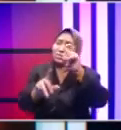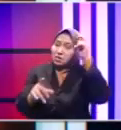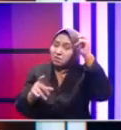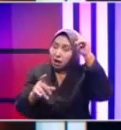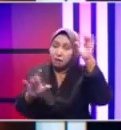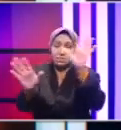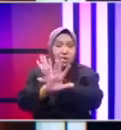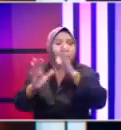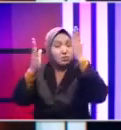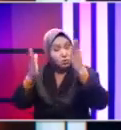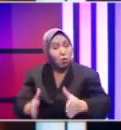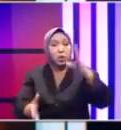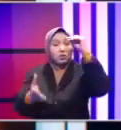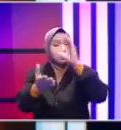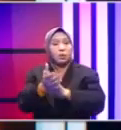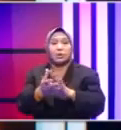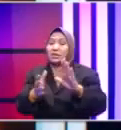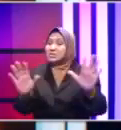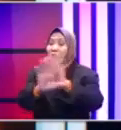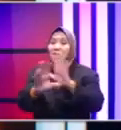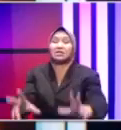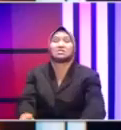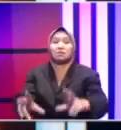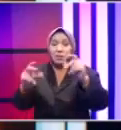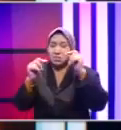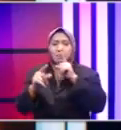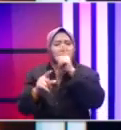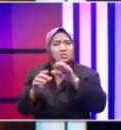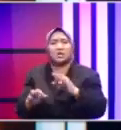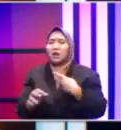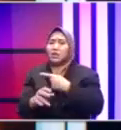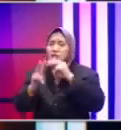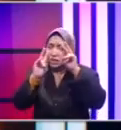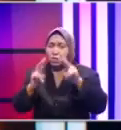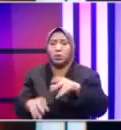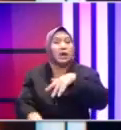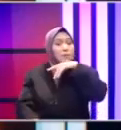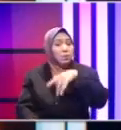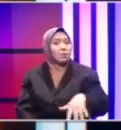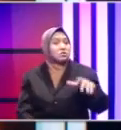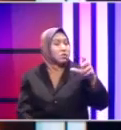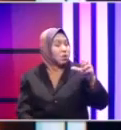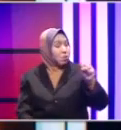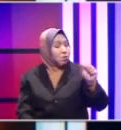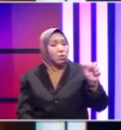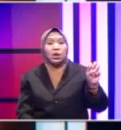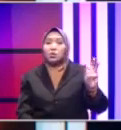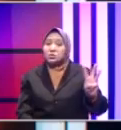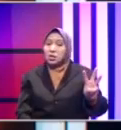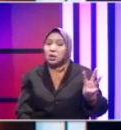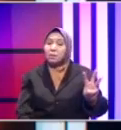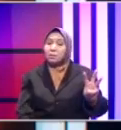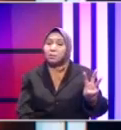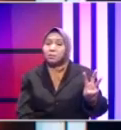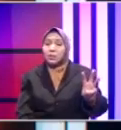jangan seorang suami janganlah cepat sangat ataupun sebenarnya kalau kita lihat Nabi Sallallahu Alaihi Wasallam Marlboro Baim rata mohon